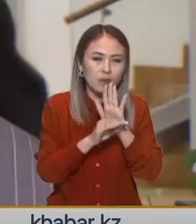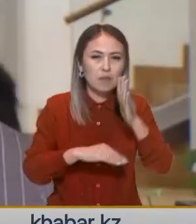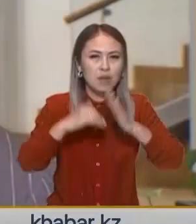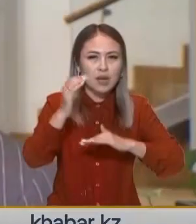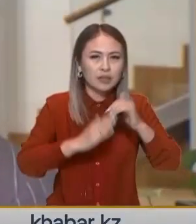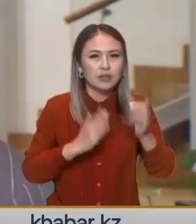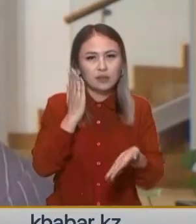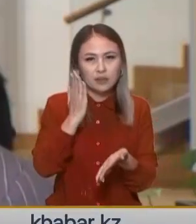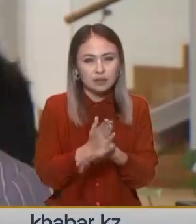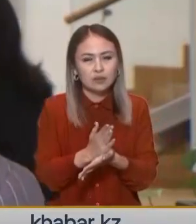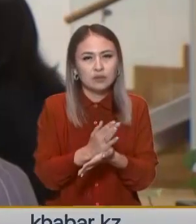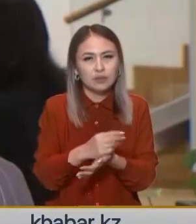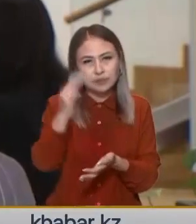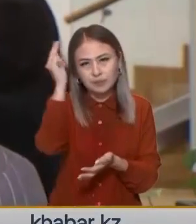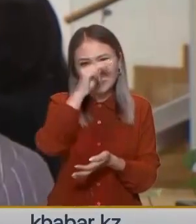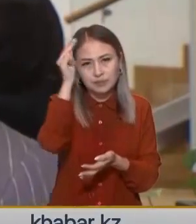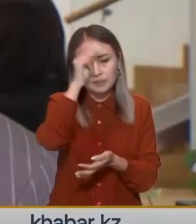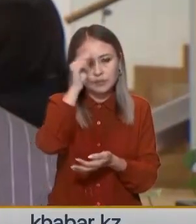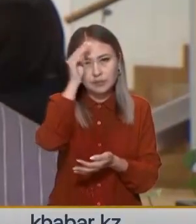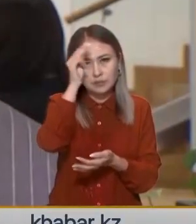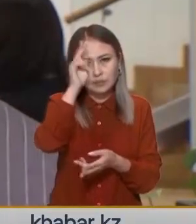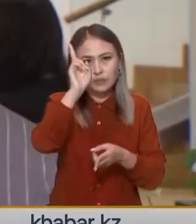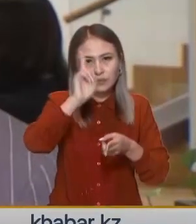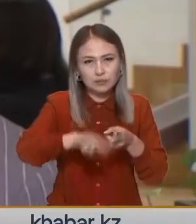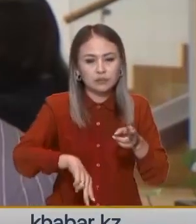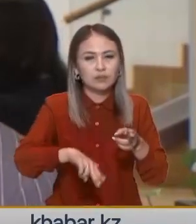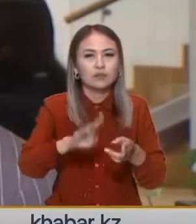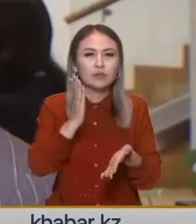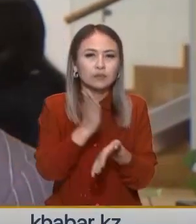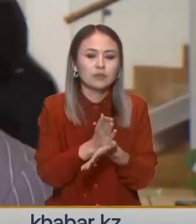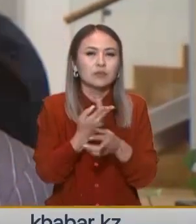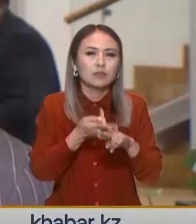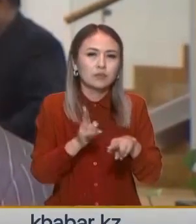алған білім бітіруші сияқты шығады.